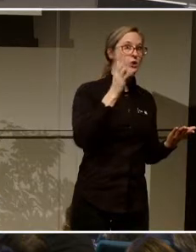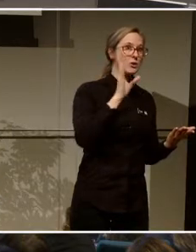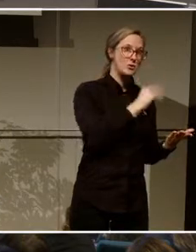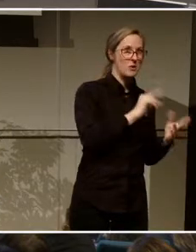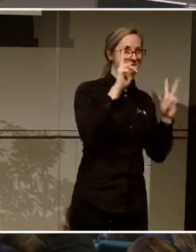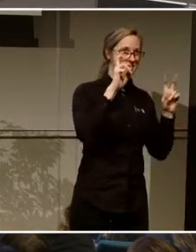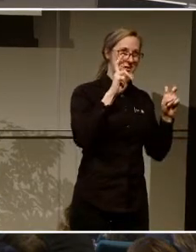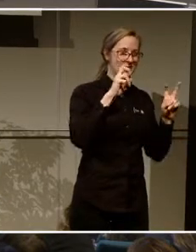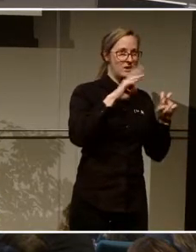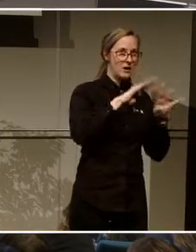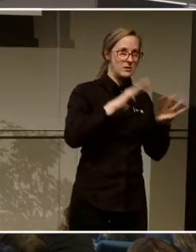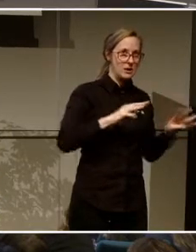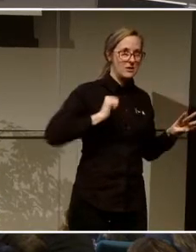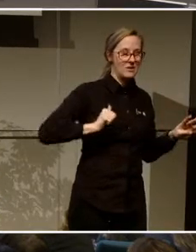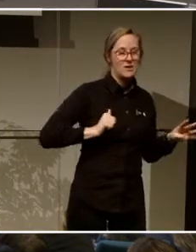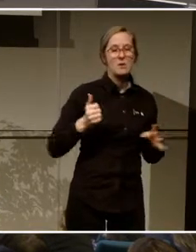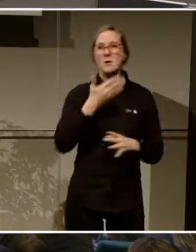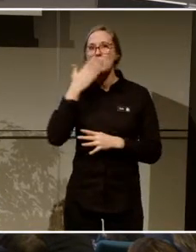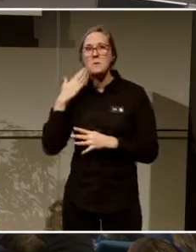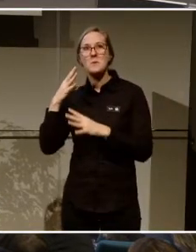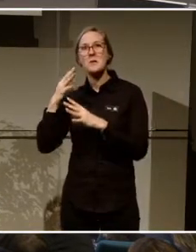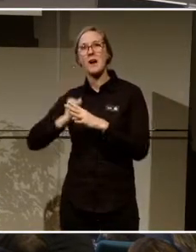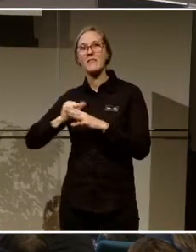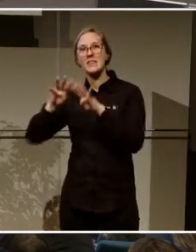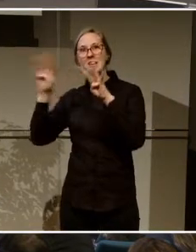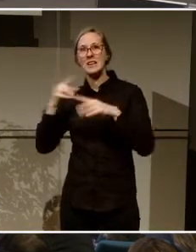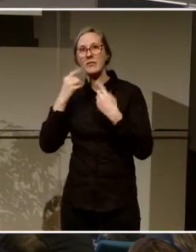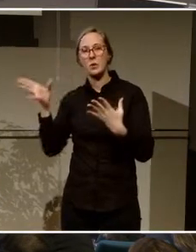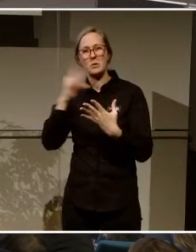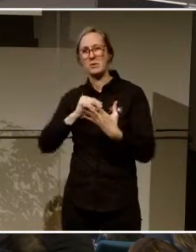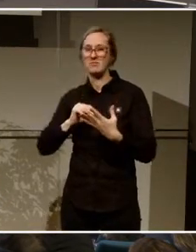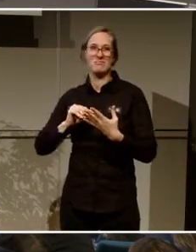inte är dagliga användare kan vi nästan säga att de inte ens är användare.